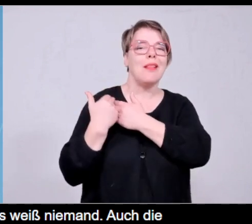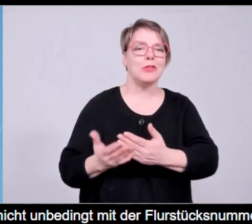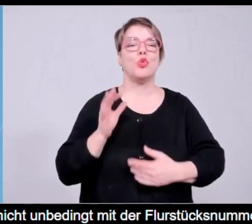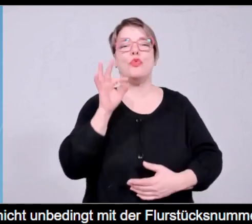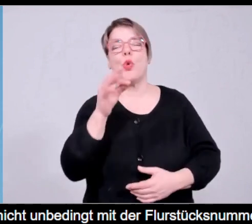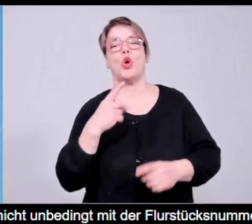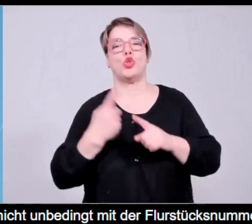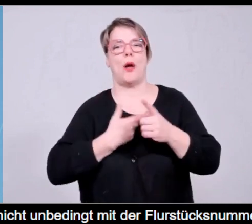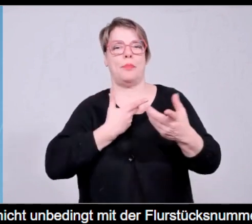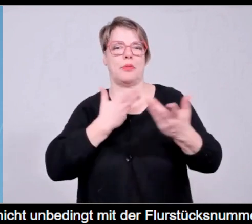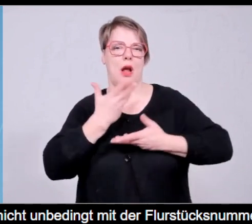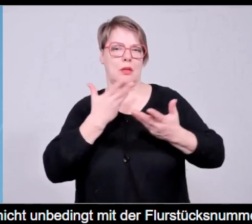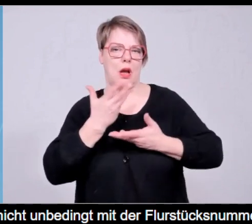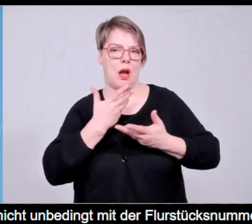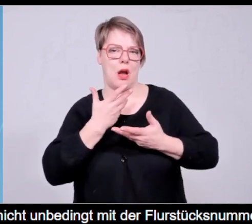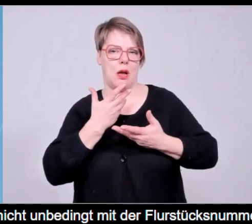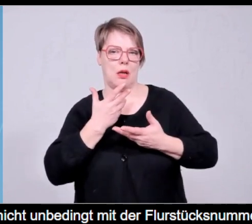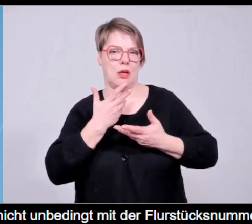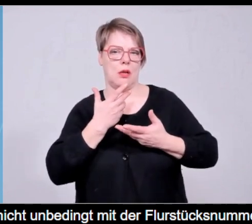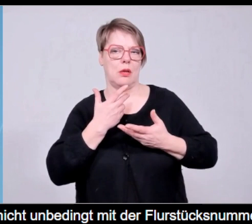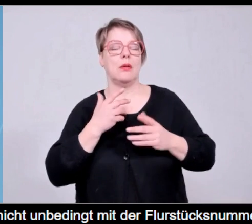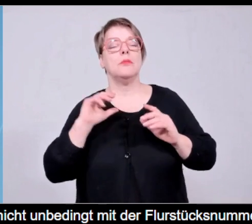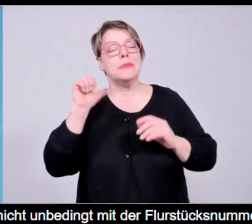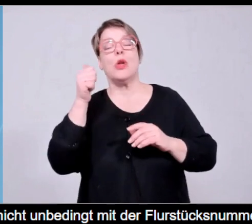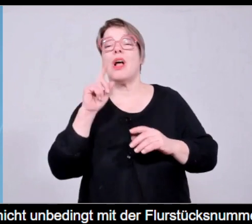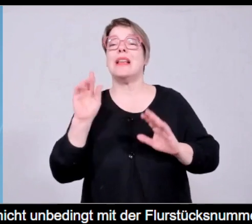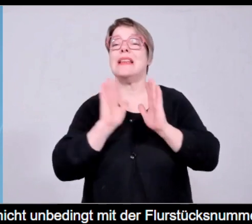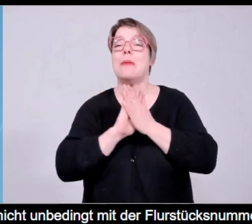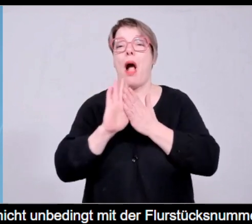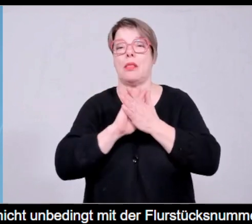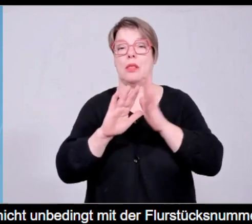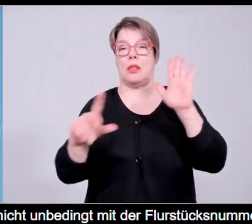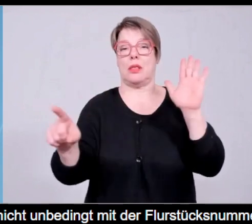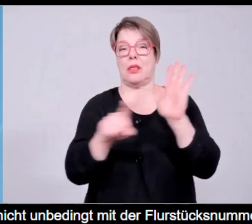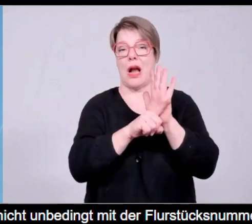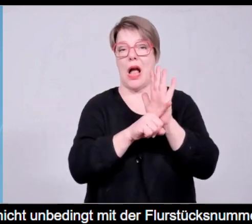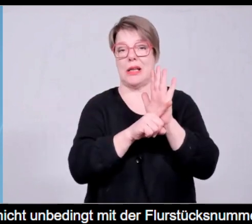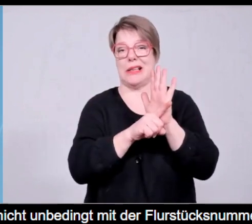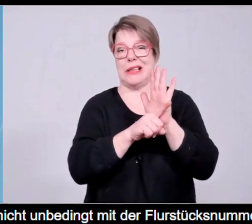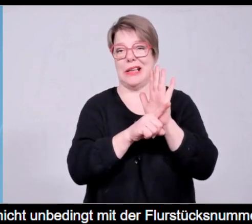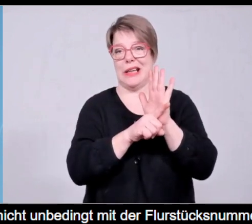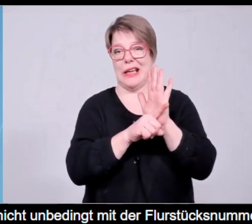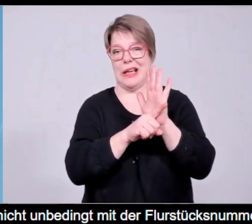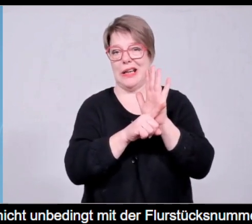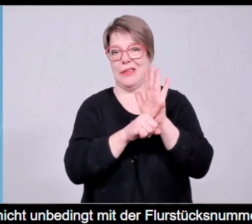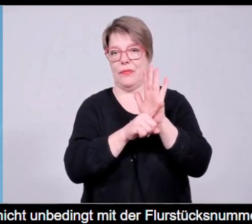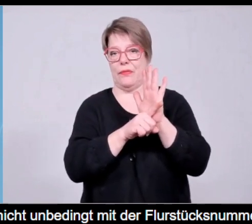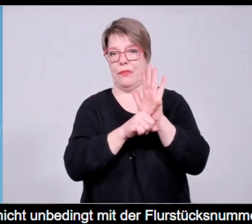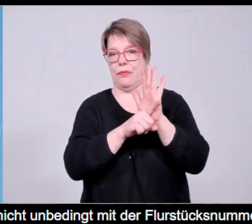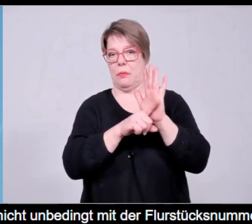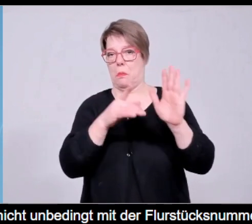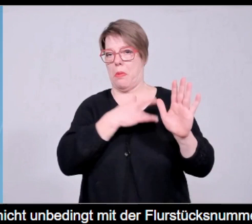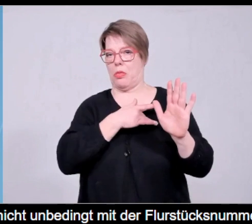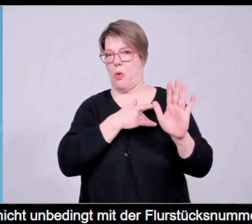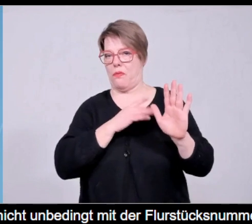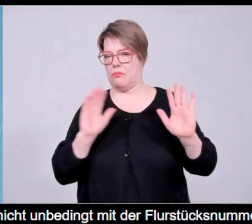sage das noch einmal. Das war keine politische Entscheidung, dass die Grundsteuer neu gestaltet werden sollte. Das war eine Vorgabe des Bundesverfassungsgerichts. Und